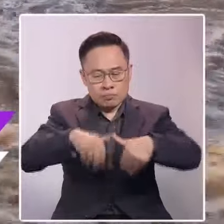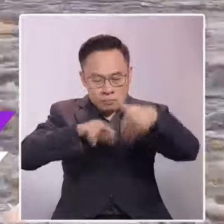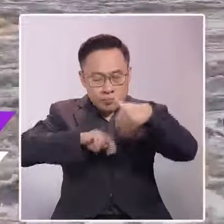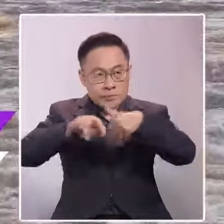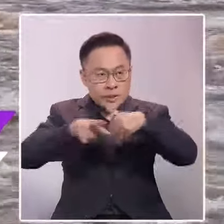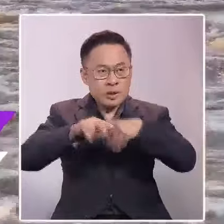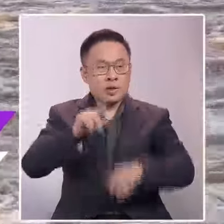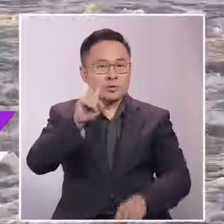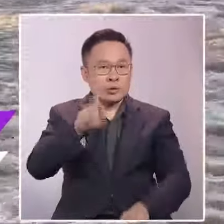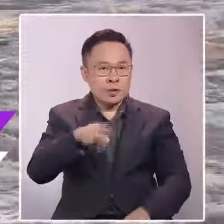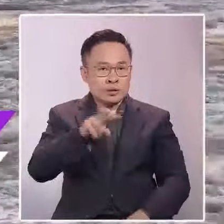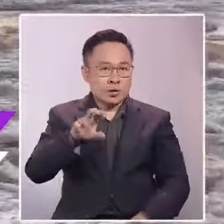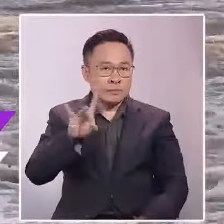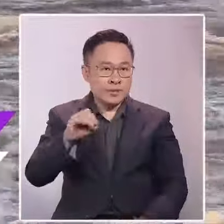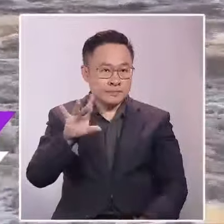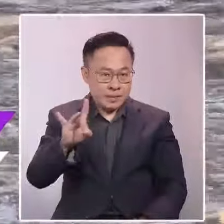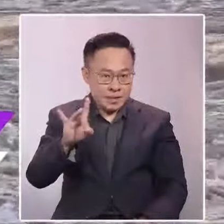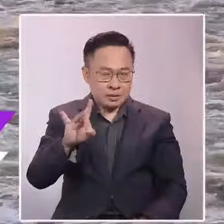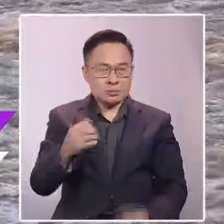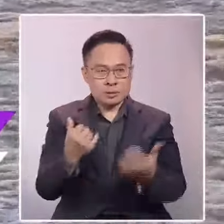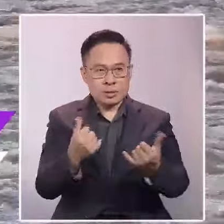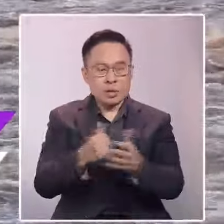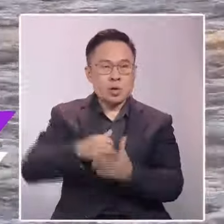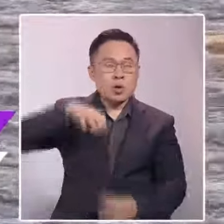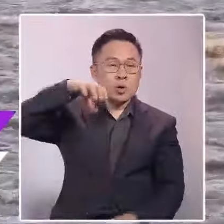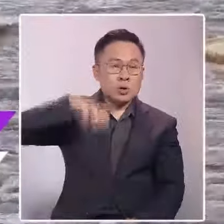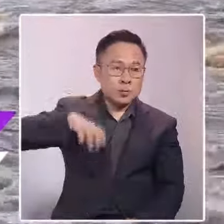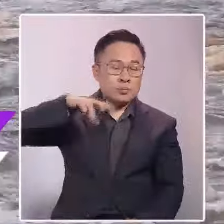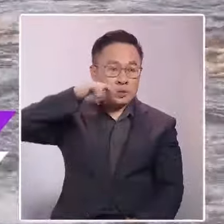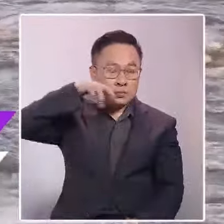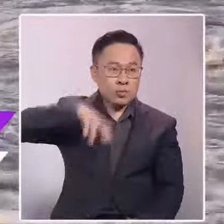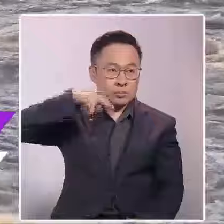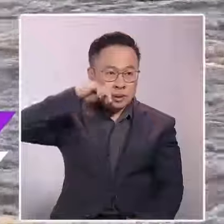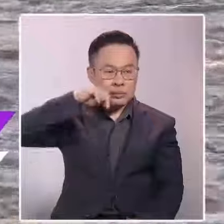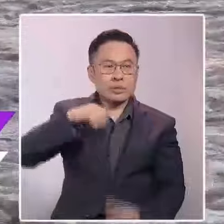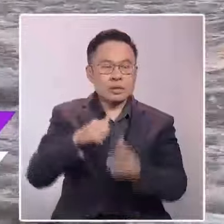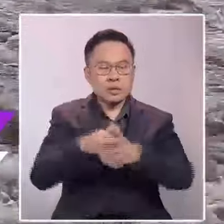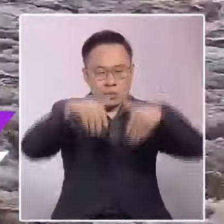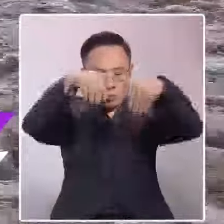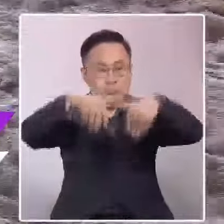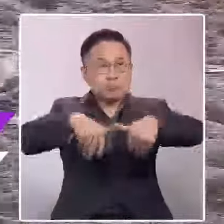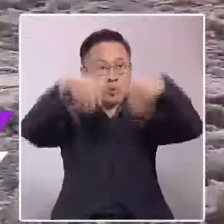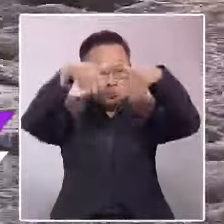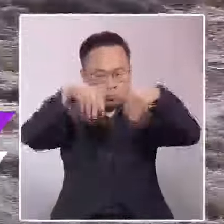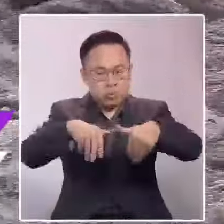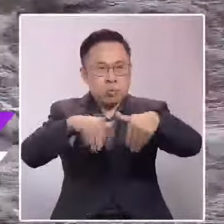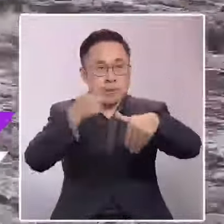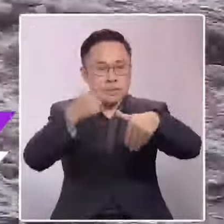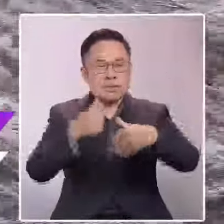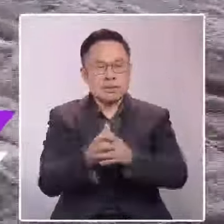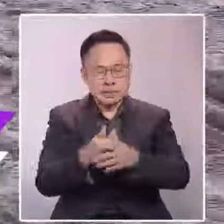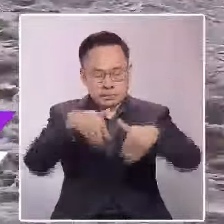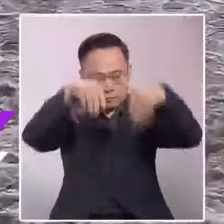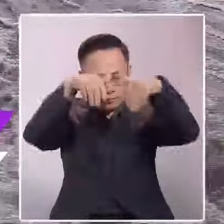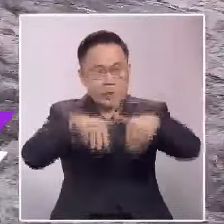2288ลูกบาทเมตรต่อวินาทีกรมชลประทานค่ะก็ลดการส่งน้ำเข้าระบบชลประทานทั้ง 2ฝั่งเหนือ